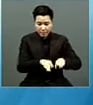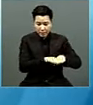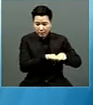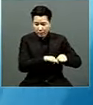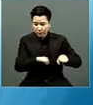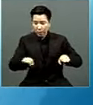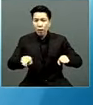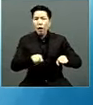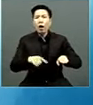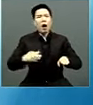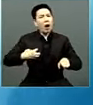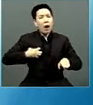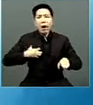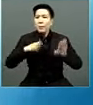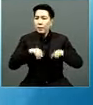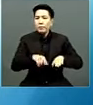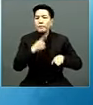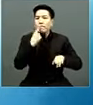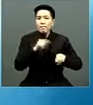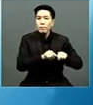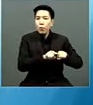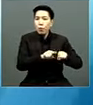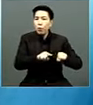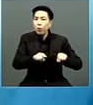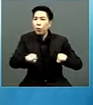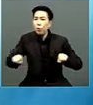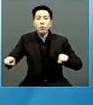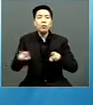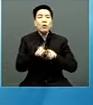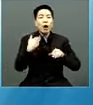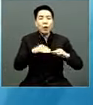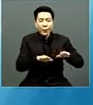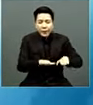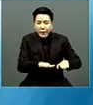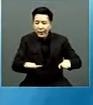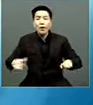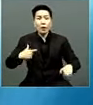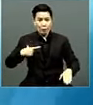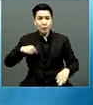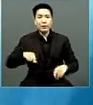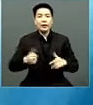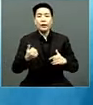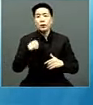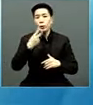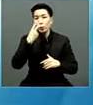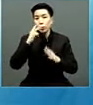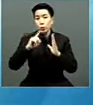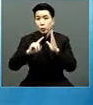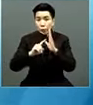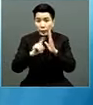ราพึงพอใจที่อยากจะเห็นภาพอย่างนี้นะครับครับไปดูประเทศต้นทางครับ